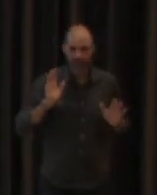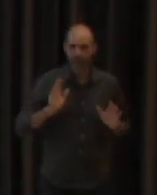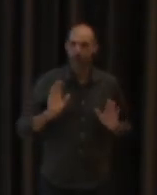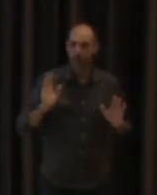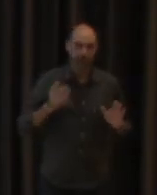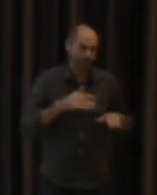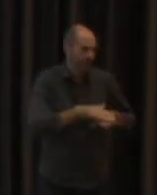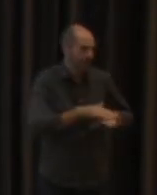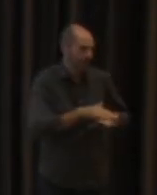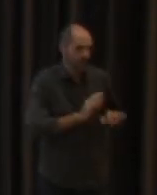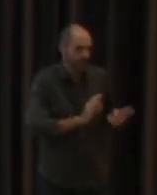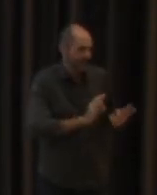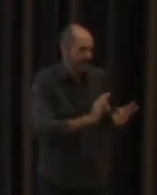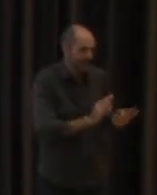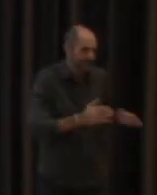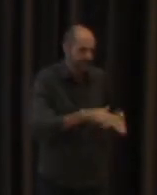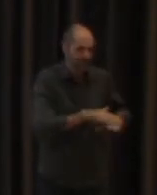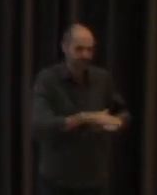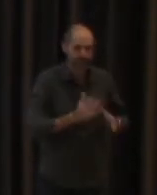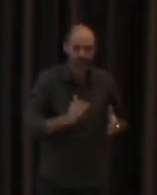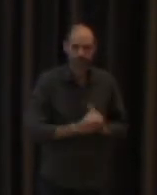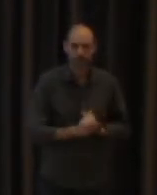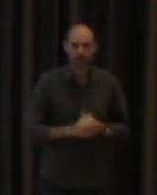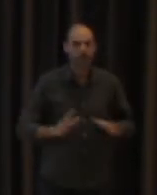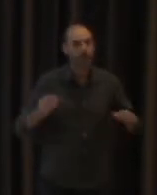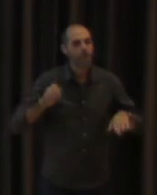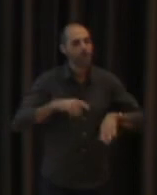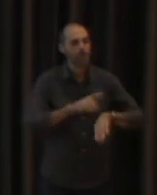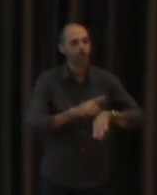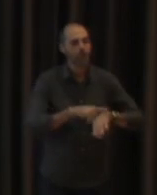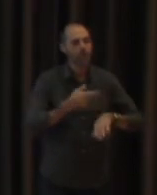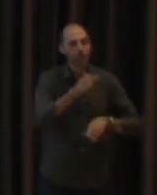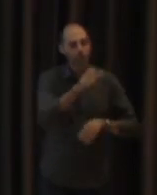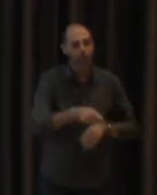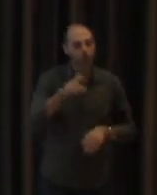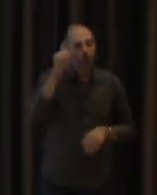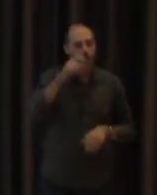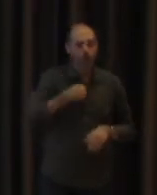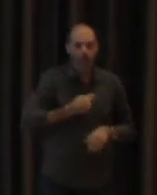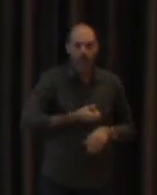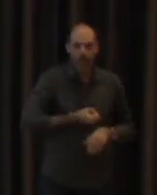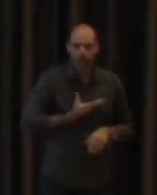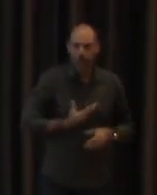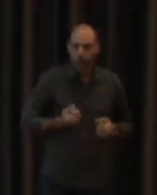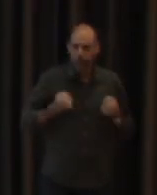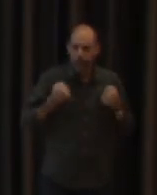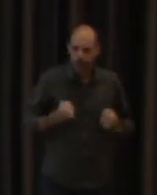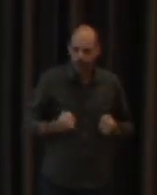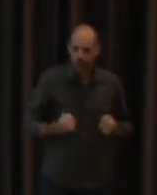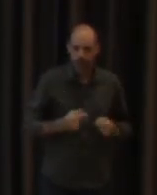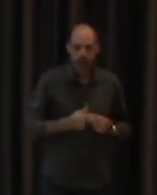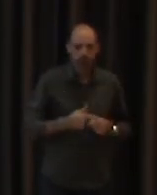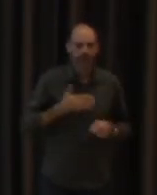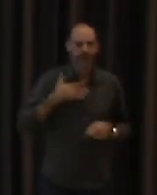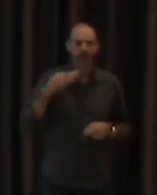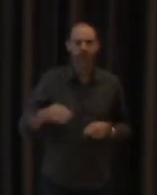ho sento, és així, però alhora era una professora que era molt apassionada i que tenia una gran capacitat